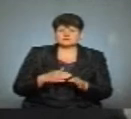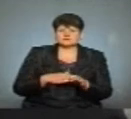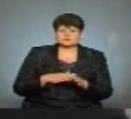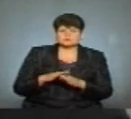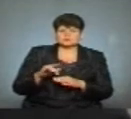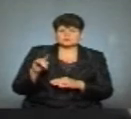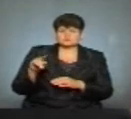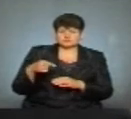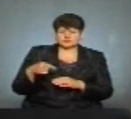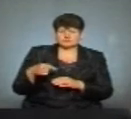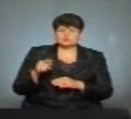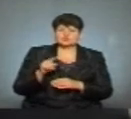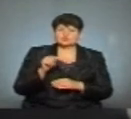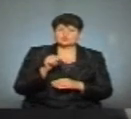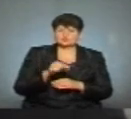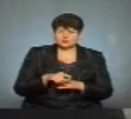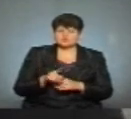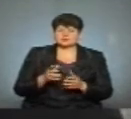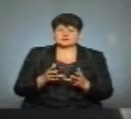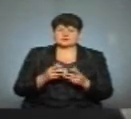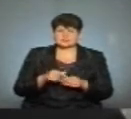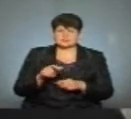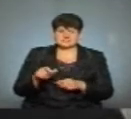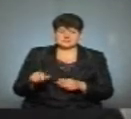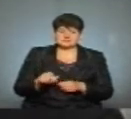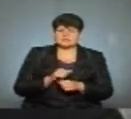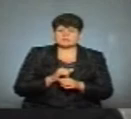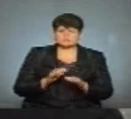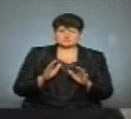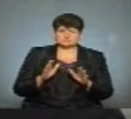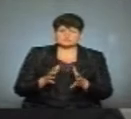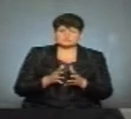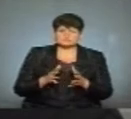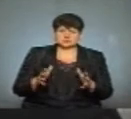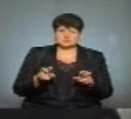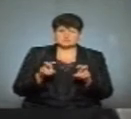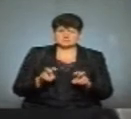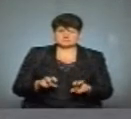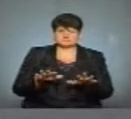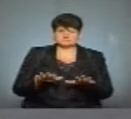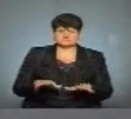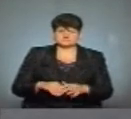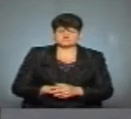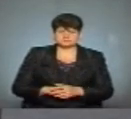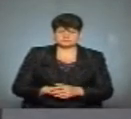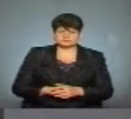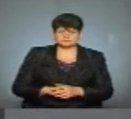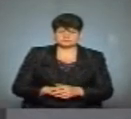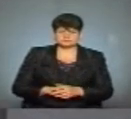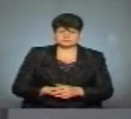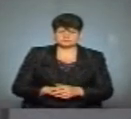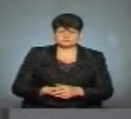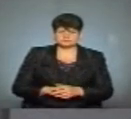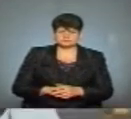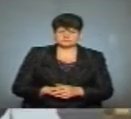дотримуючись вимоги щодо того, що кількість пасажирів не має перевищувати кількість посадкових місць. Анастасія Чечко, Андрій